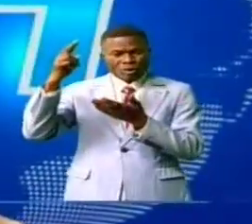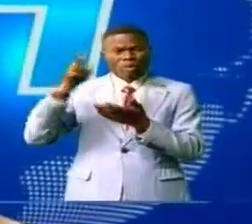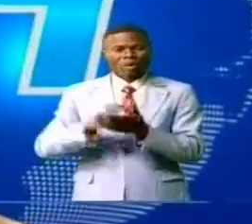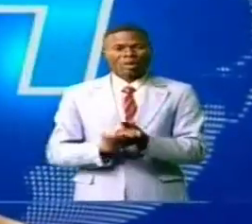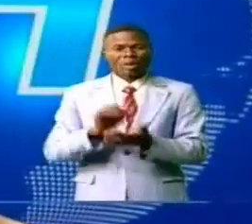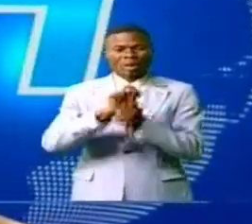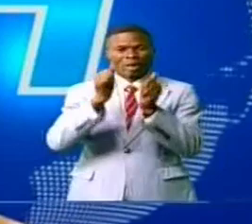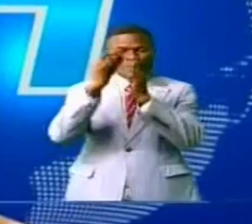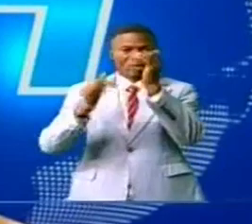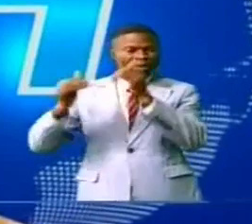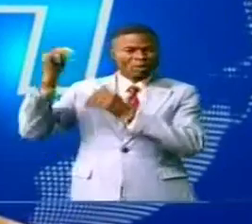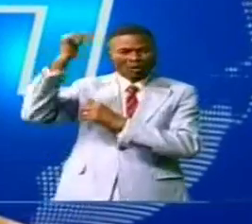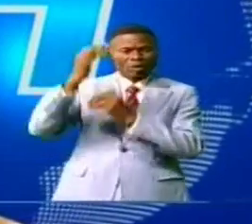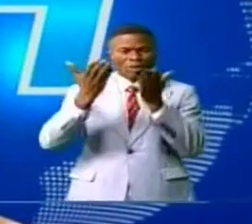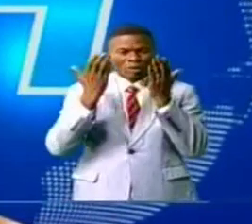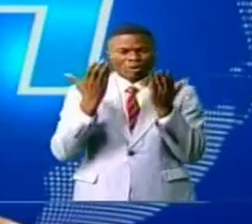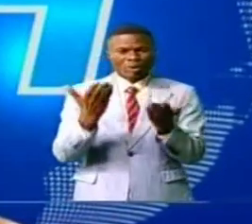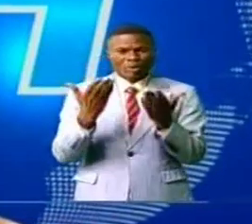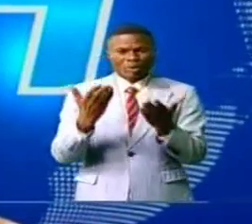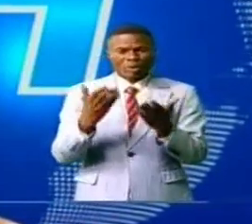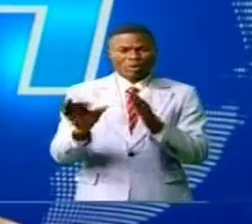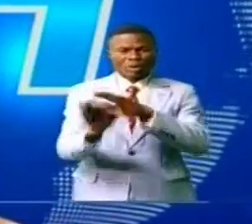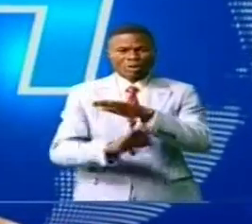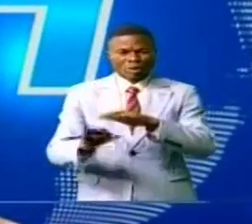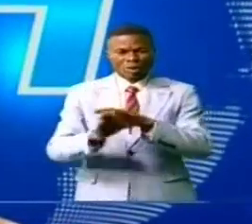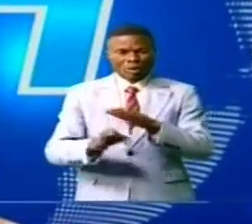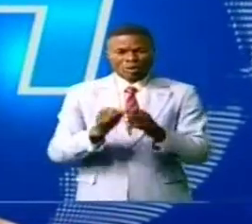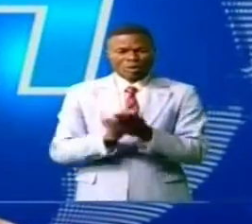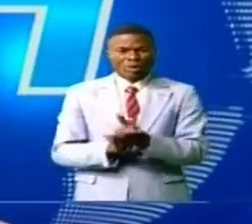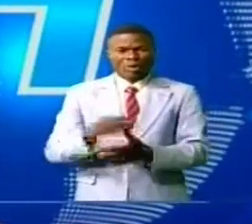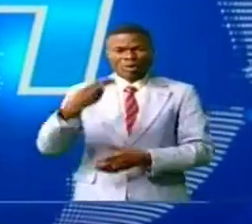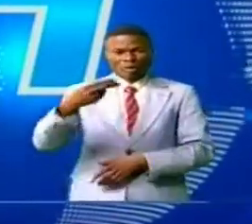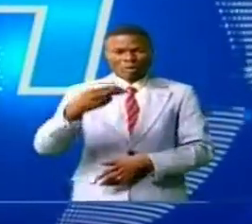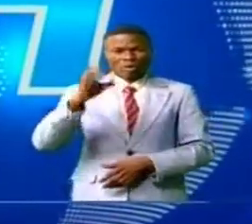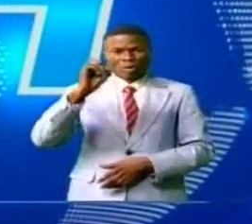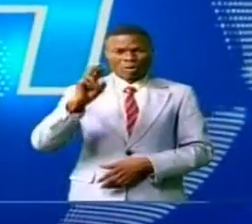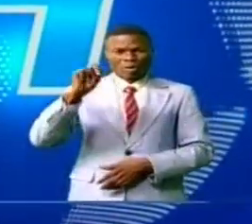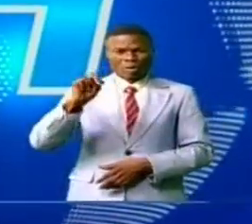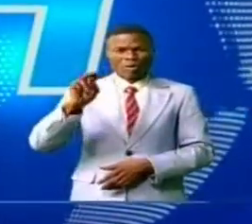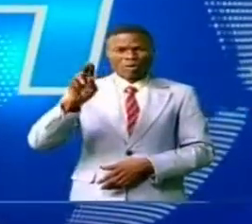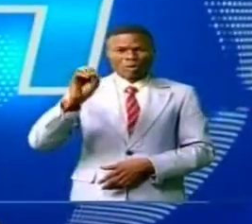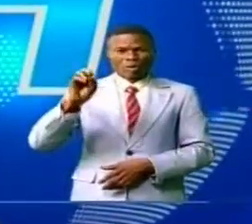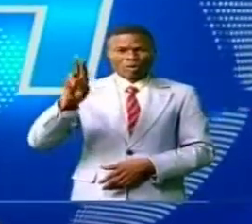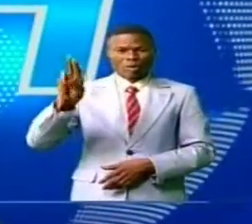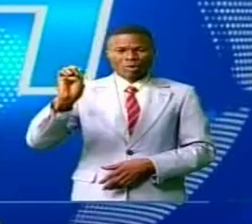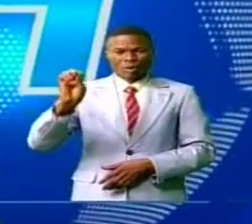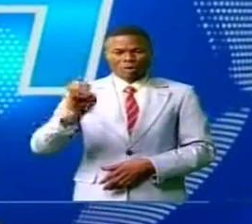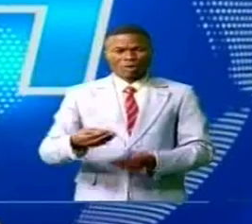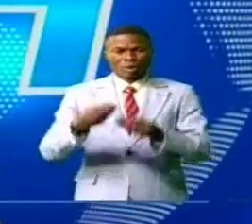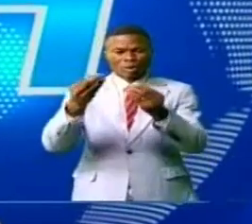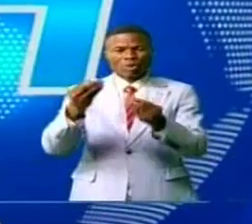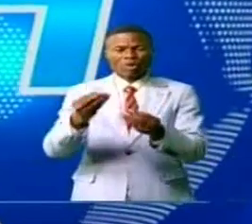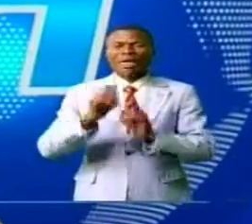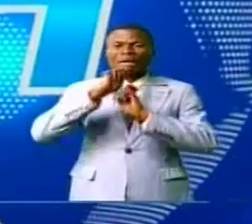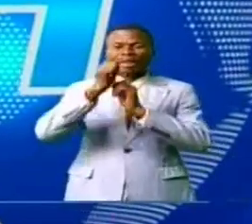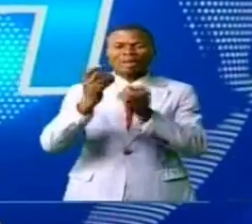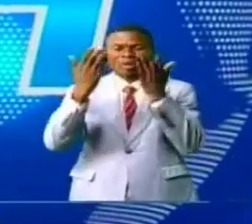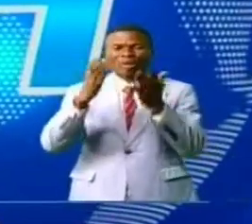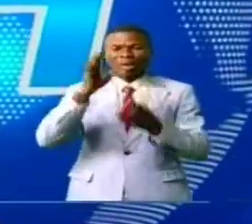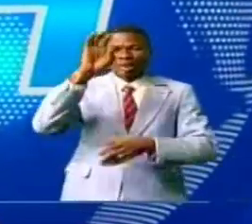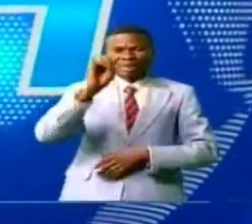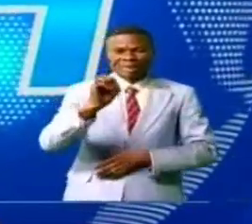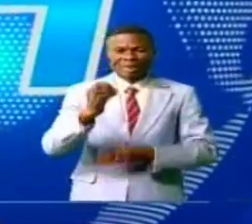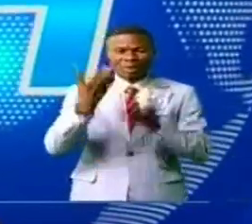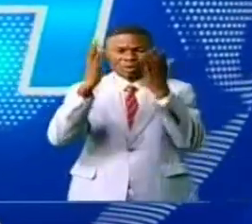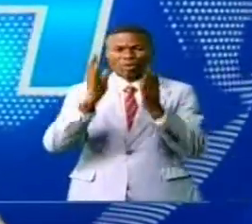niveau supérieur des études, la Fondation Honoré Moulangou Pangola met en place des bourses d'études. Plus de 50